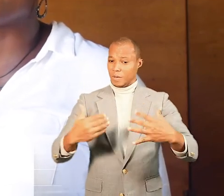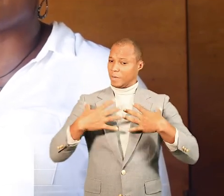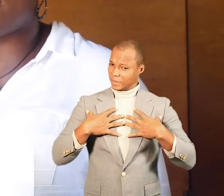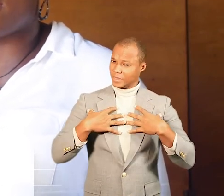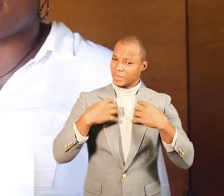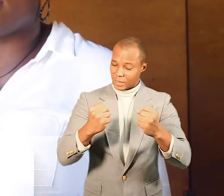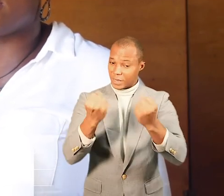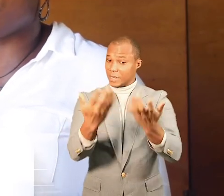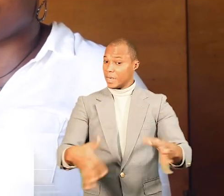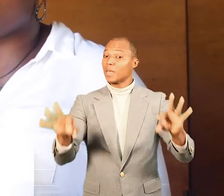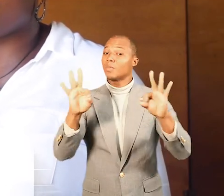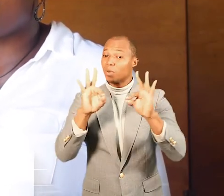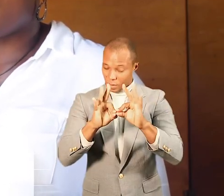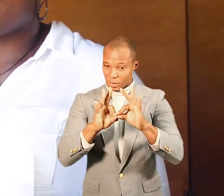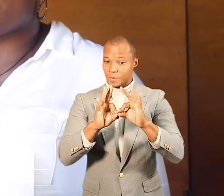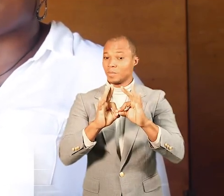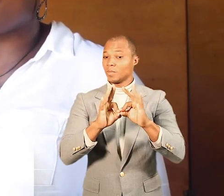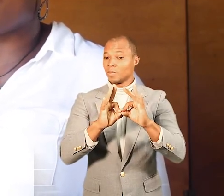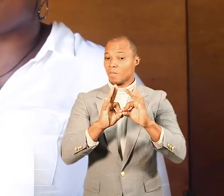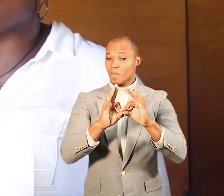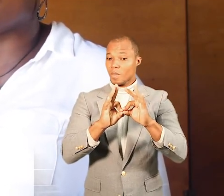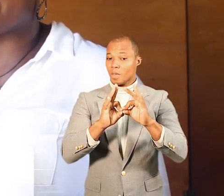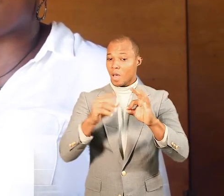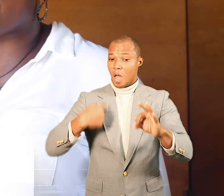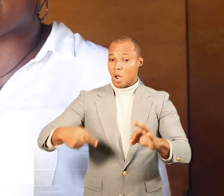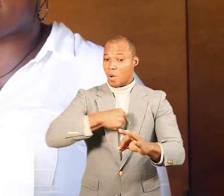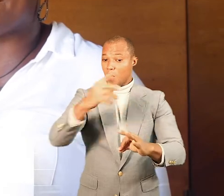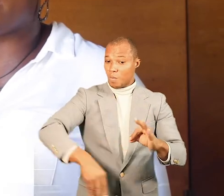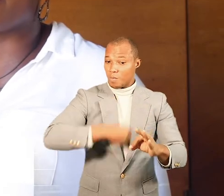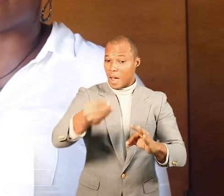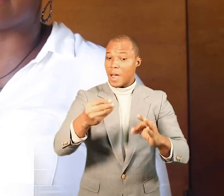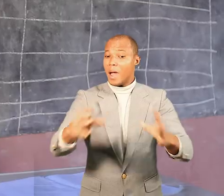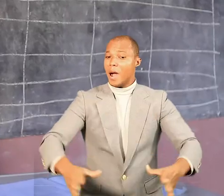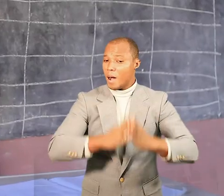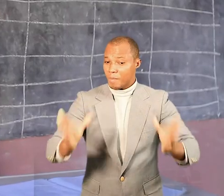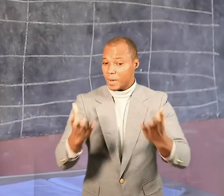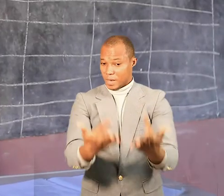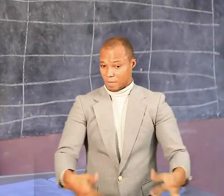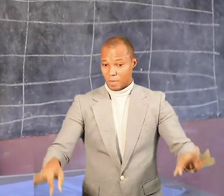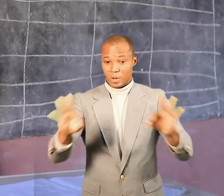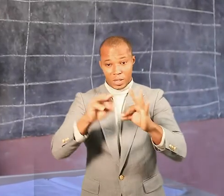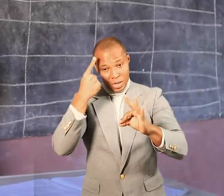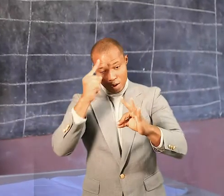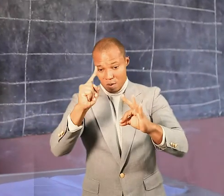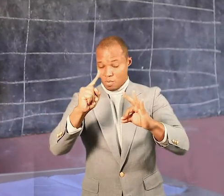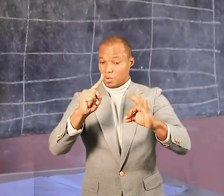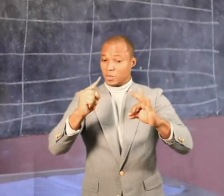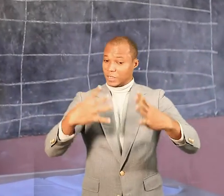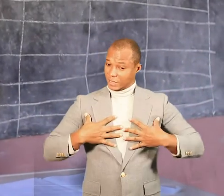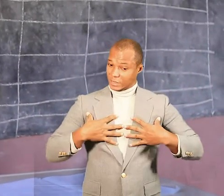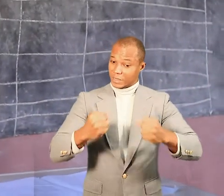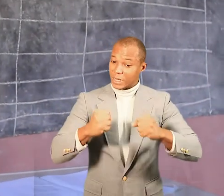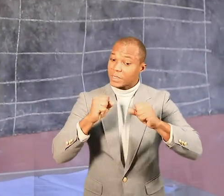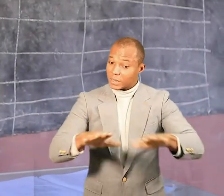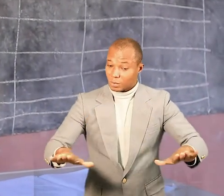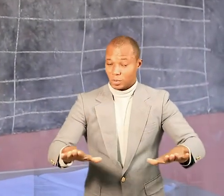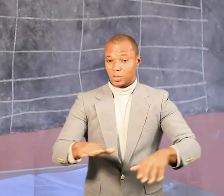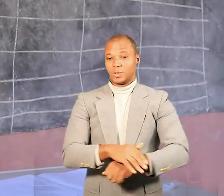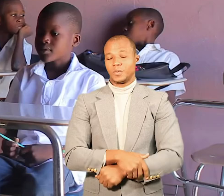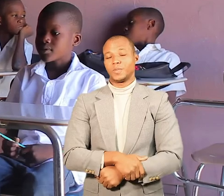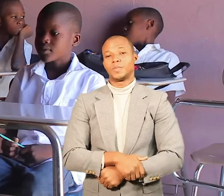de santé timounio qui fait que nous ben en pile importance à cause de santé timoun dans foyer